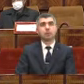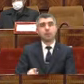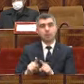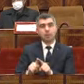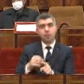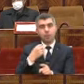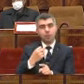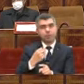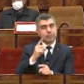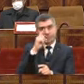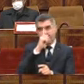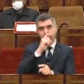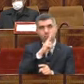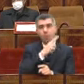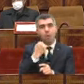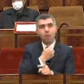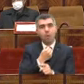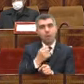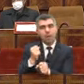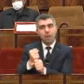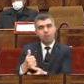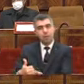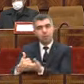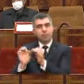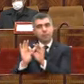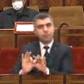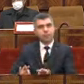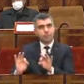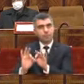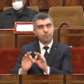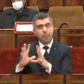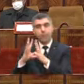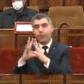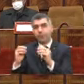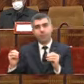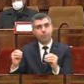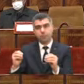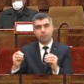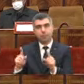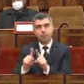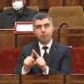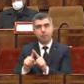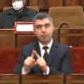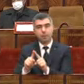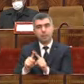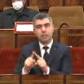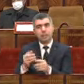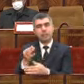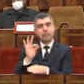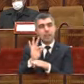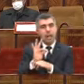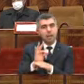من الذنوب ديال هذه الحكومه؟ سيد الوزير، الغياب ديال الفضاءات الملائمة ديال التعليم